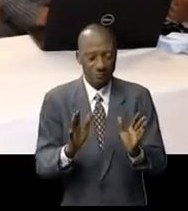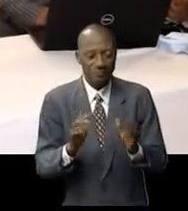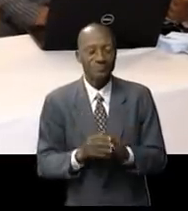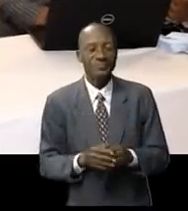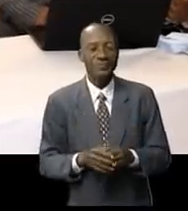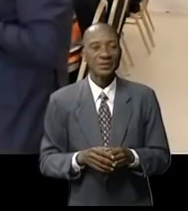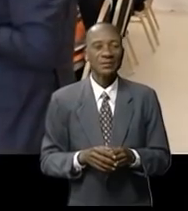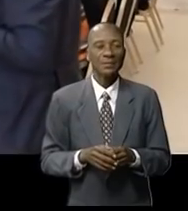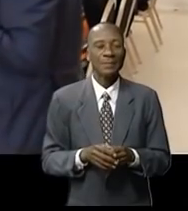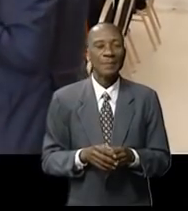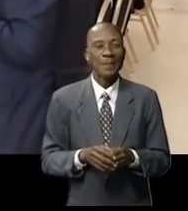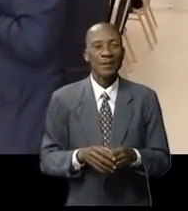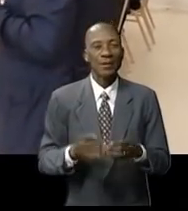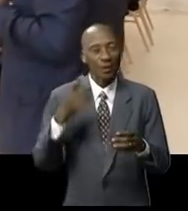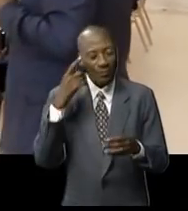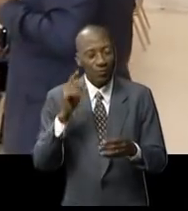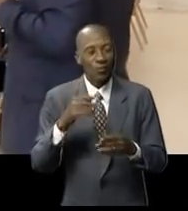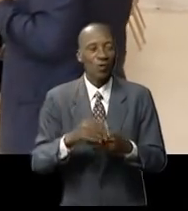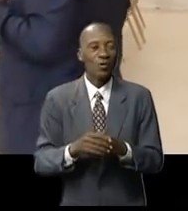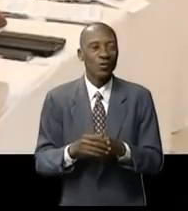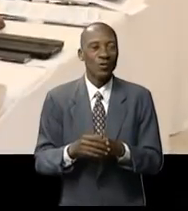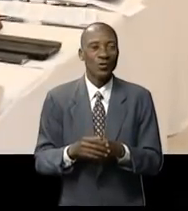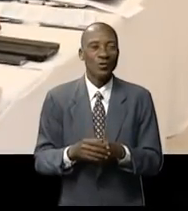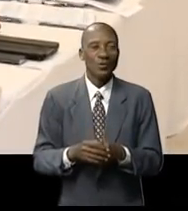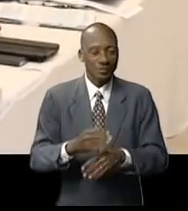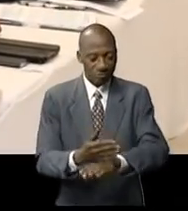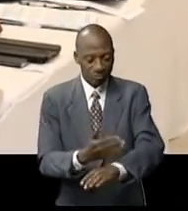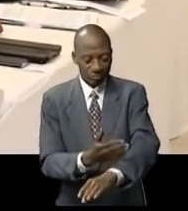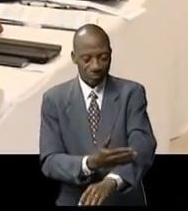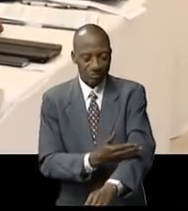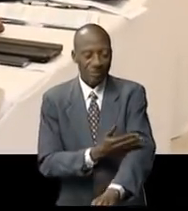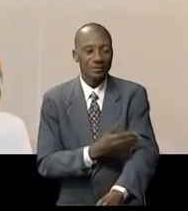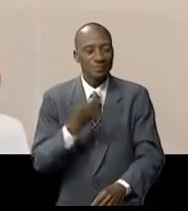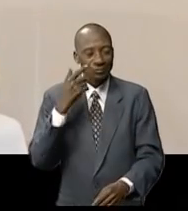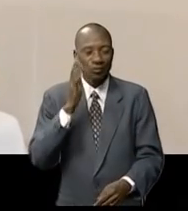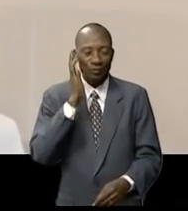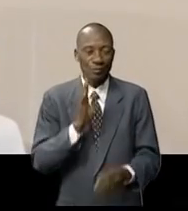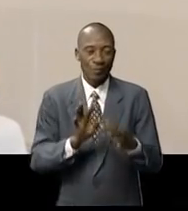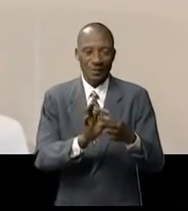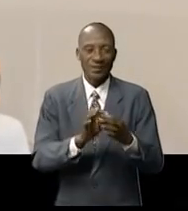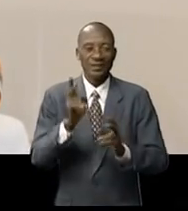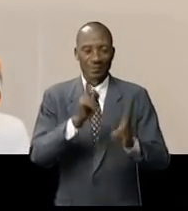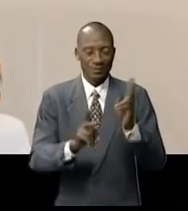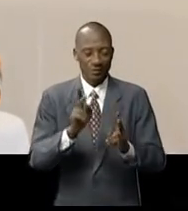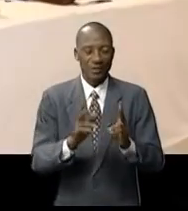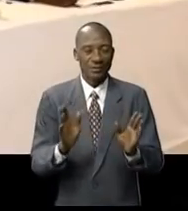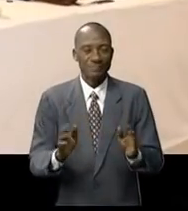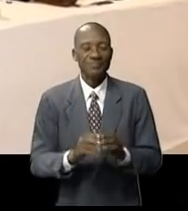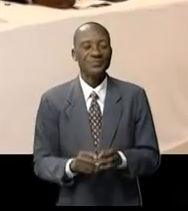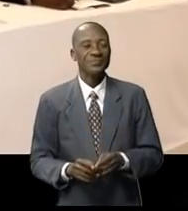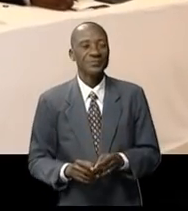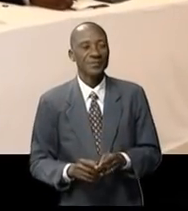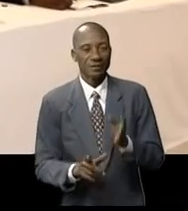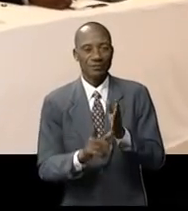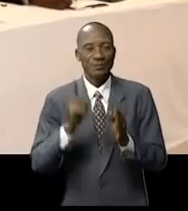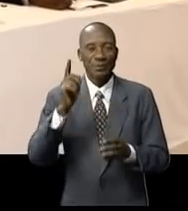de s'enquérir des perspectives en vue de concrétiser le second partenariat d'ici COP26. Le vice-premier ministre, ministre